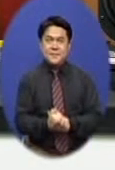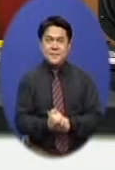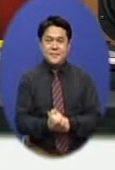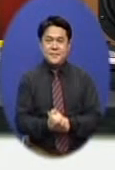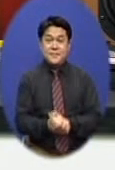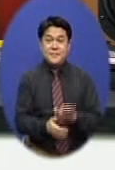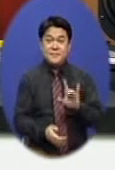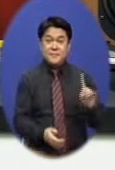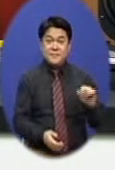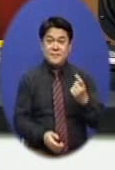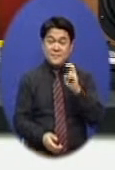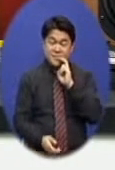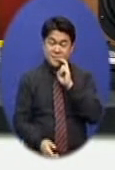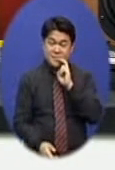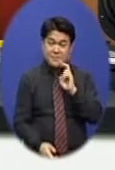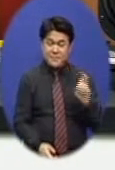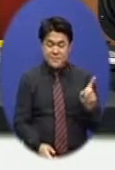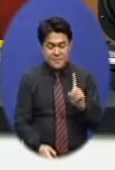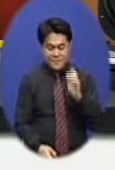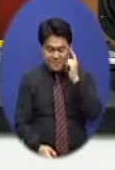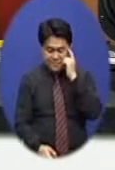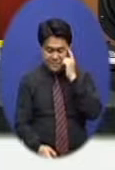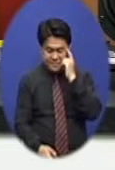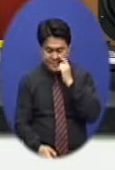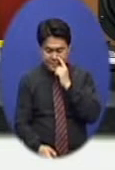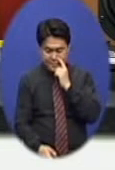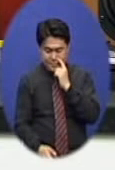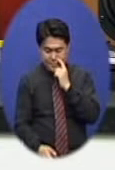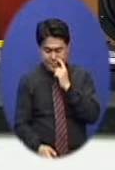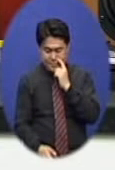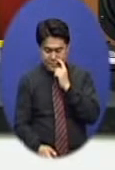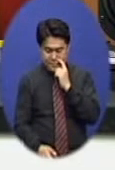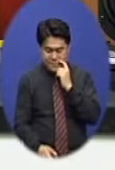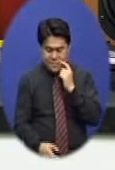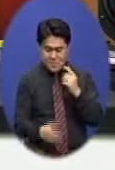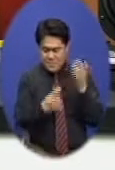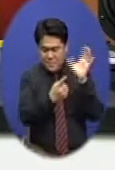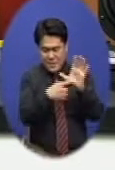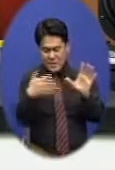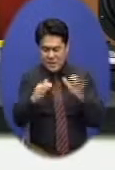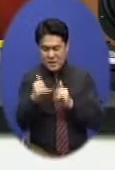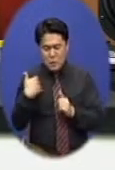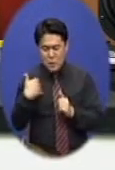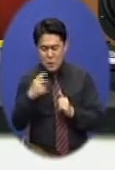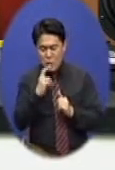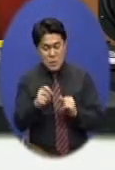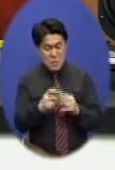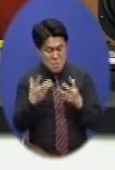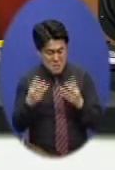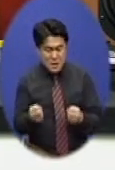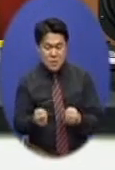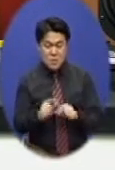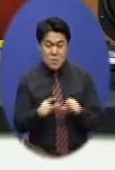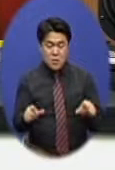배호 선생님의 노래가 이를 네. 보면은 뭐 안 알려진 노래가 엄청나게 많거든요. 네. 주로 알려진 노래는 뭐 안개